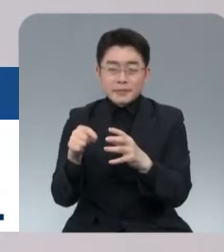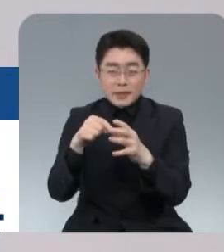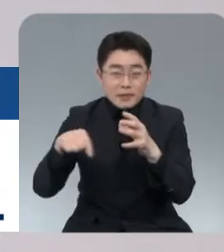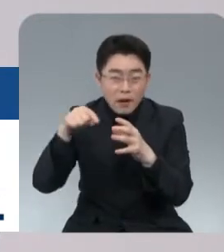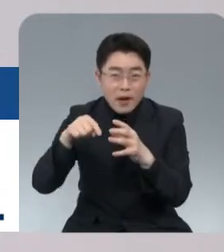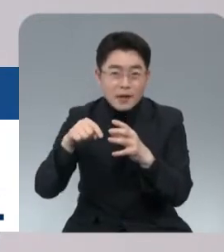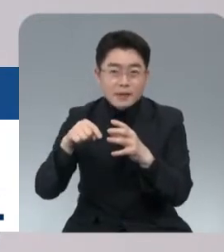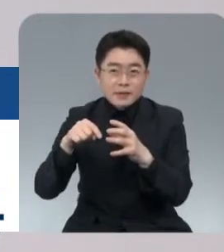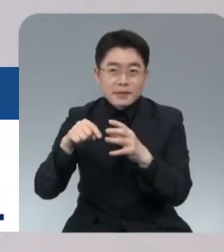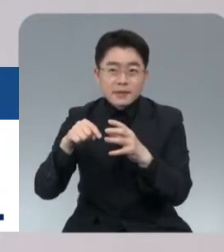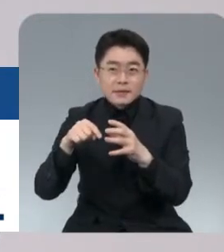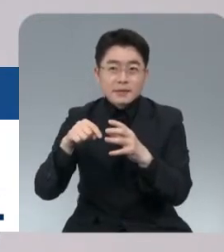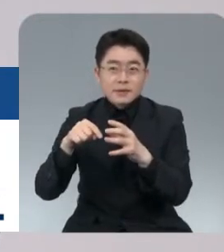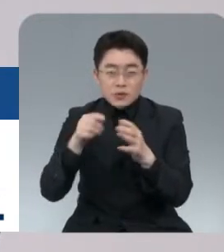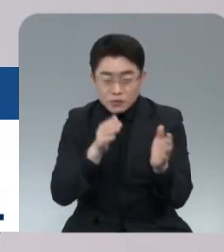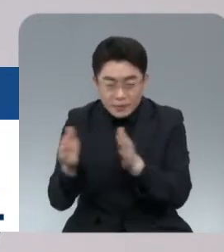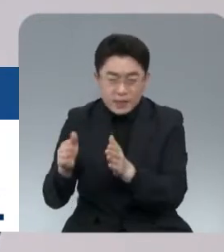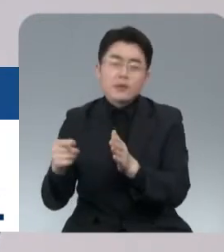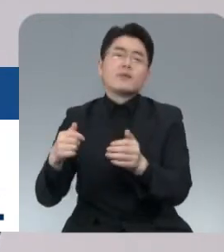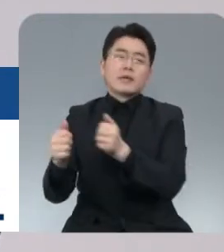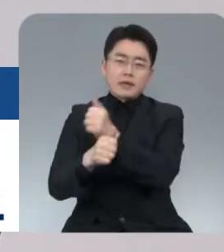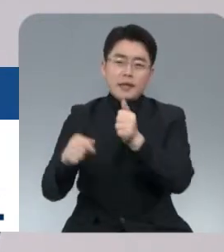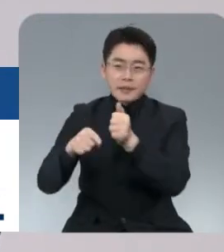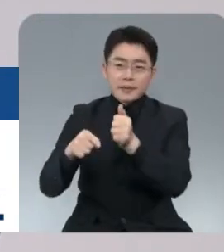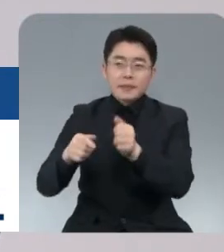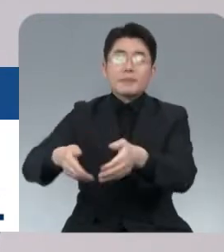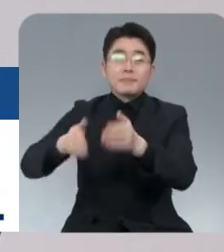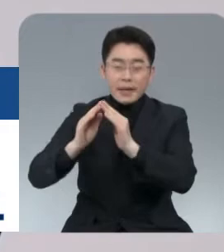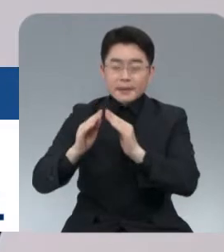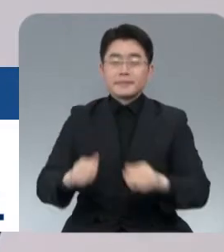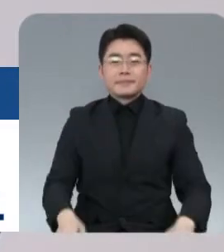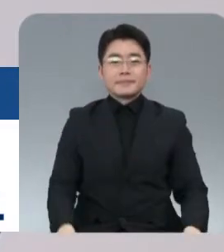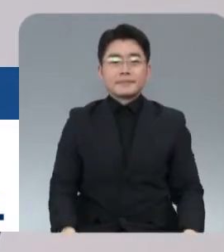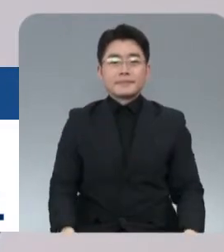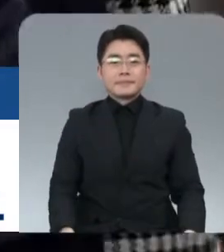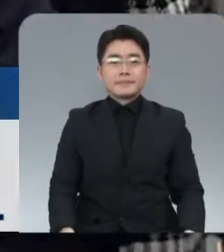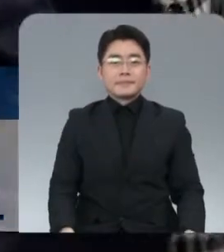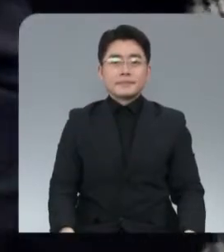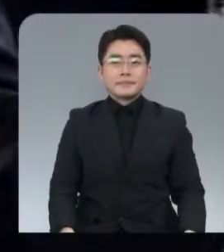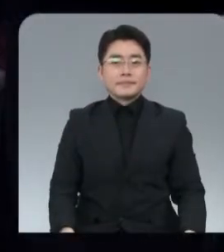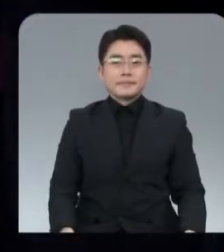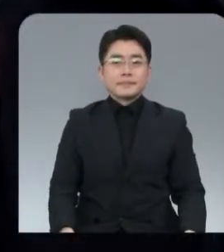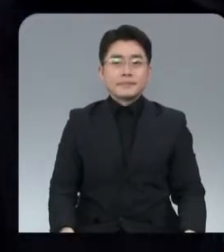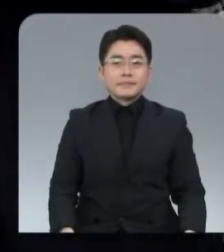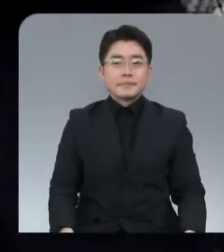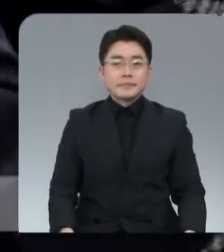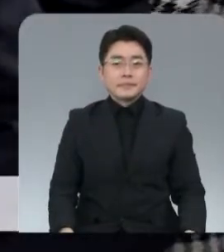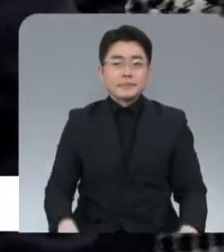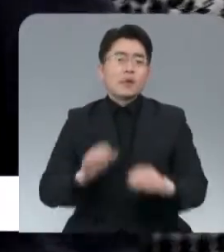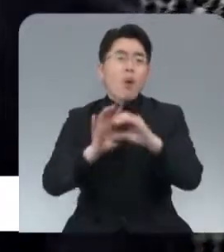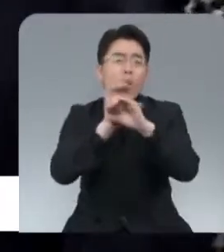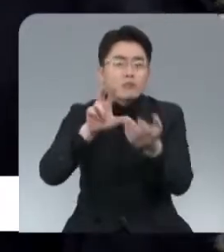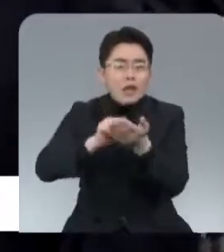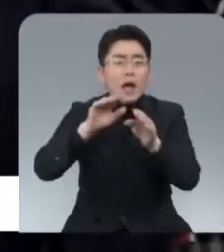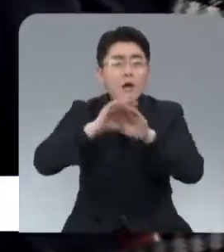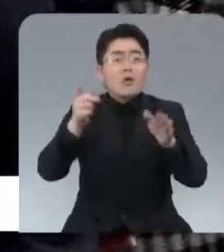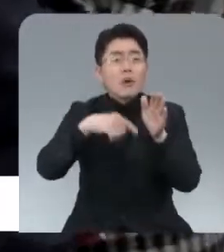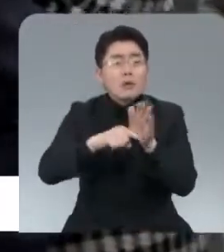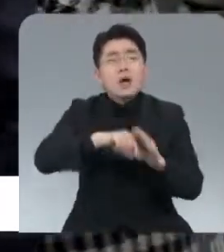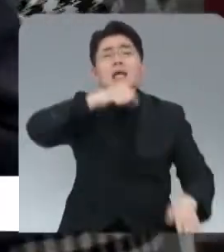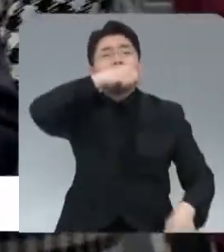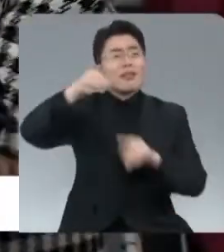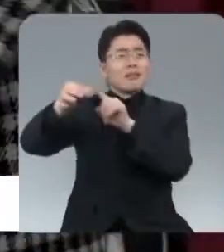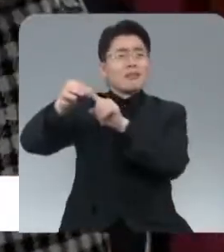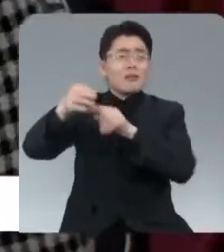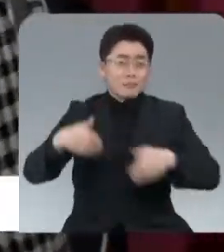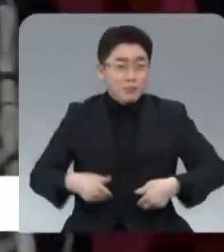다룰 인수위 내 조직을 구성할 생각입니다. 코로나 대응을 위해선 충분한 재원이